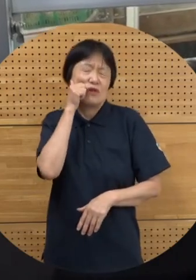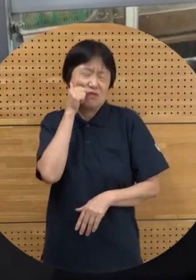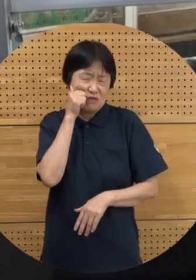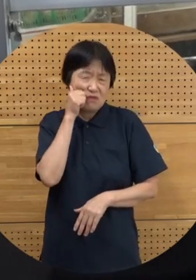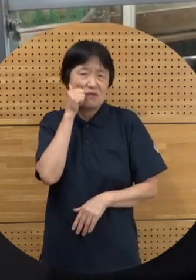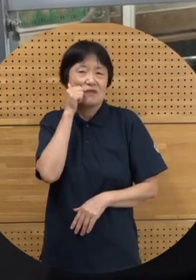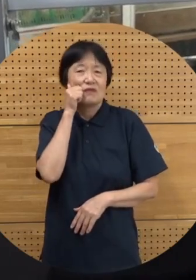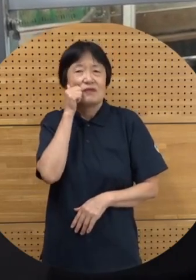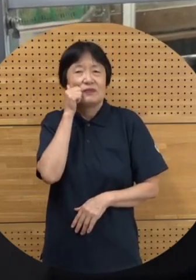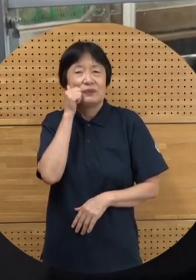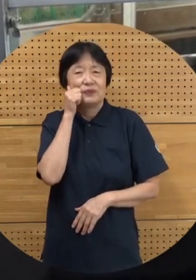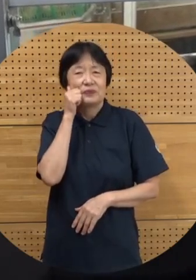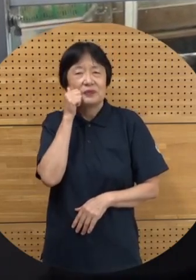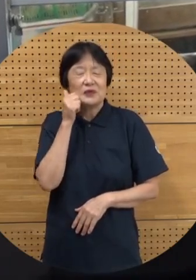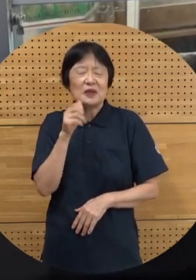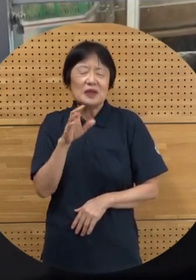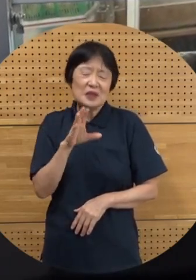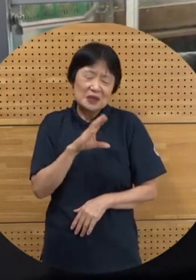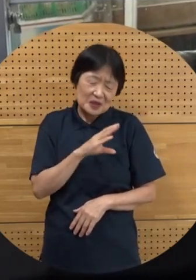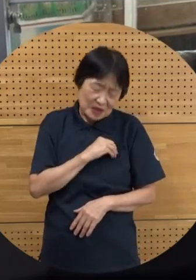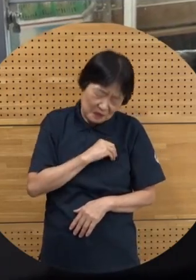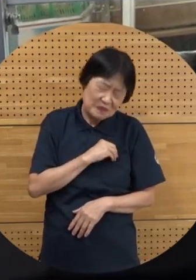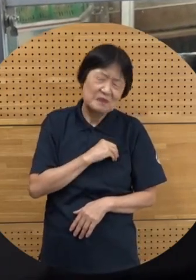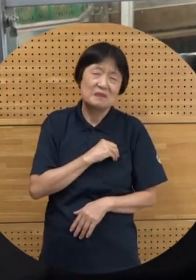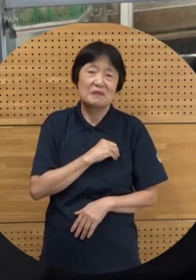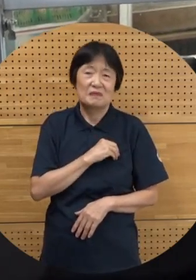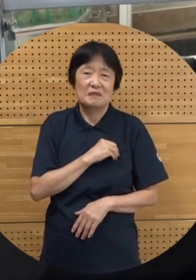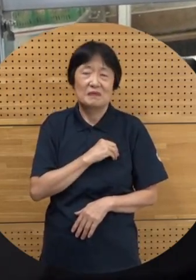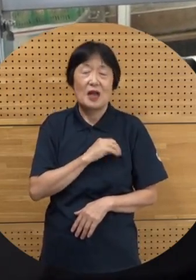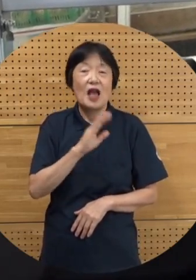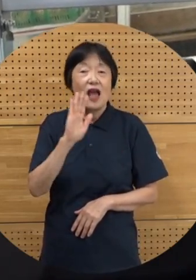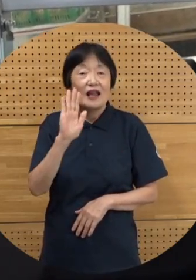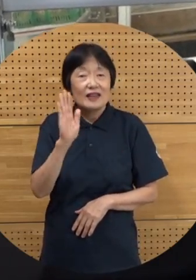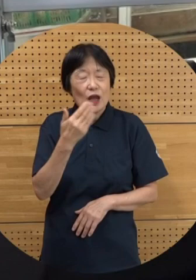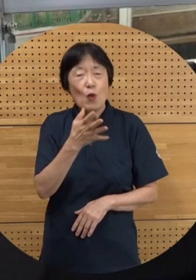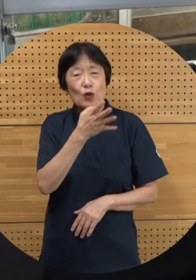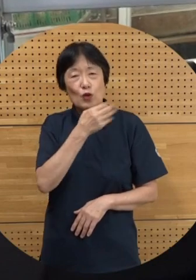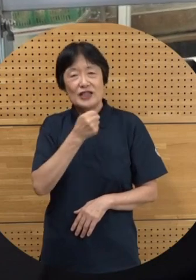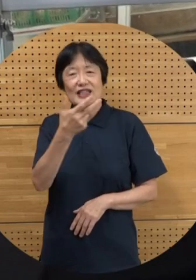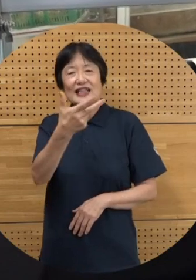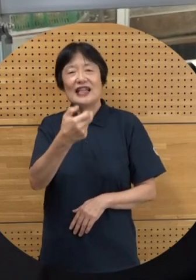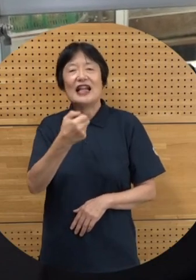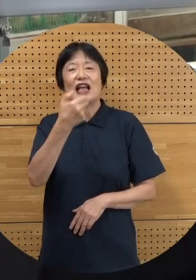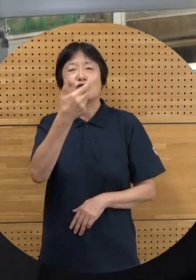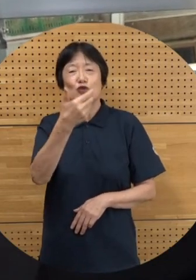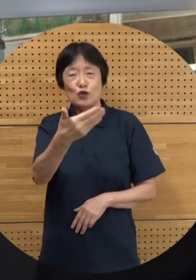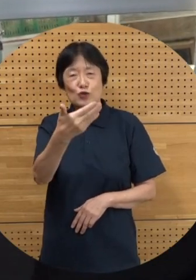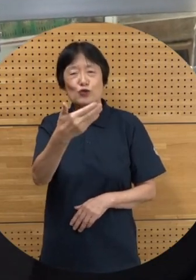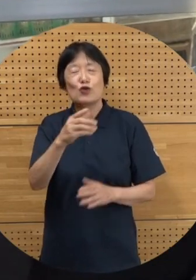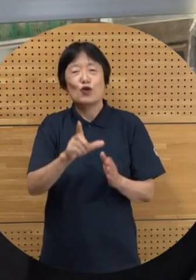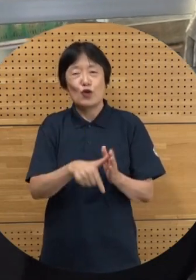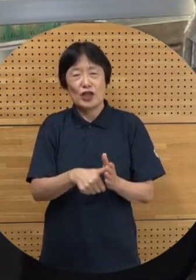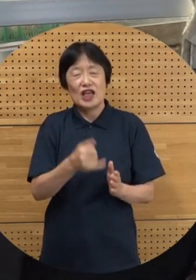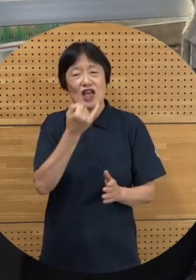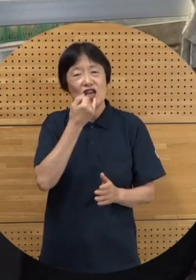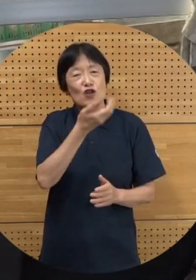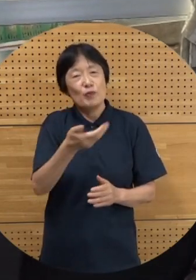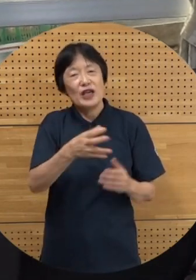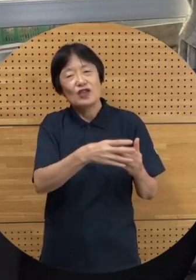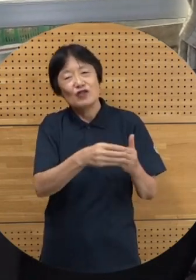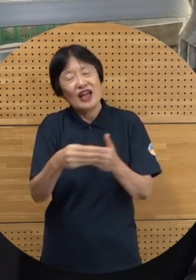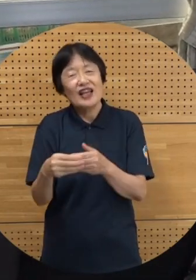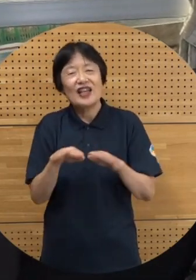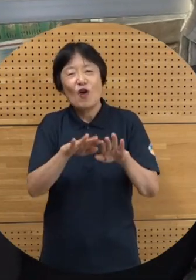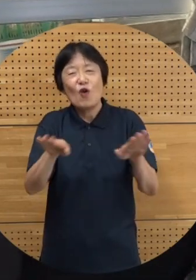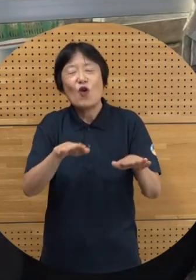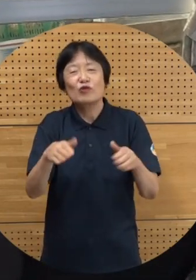んで、ものすごく寂しかったら、79歳の時に、カロカハマで泳がしてくれたんです